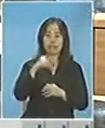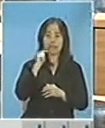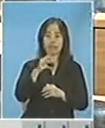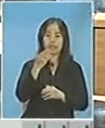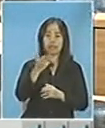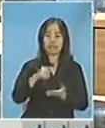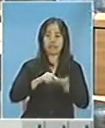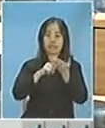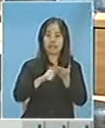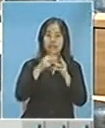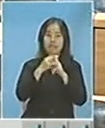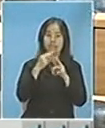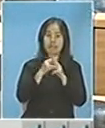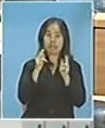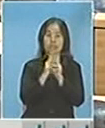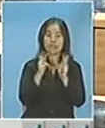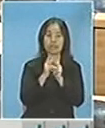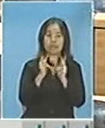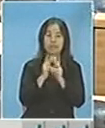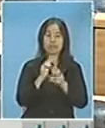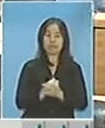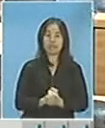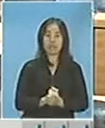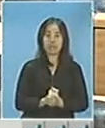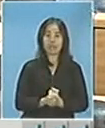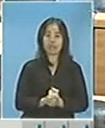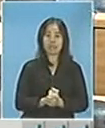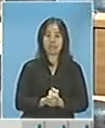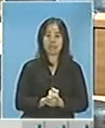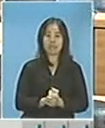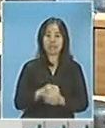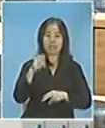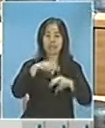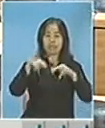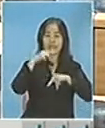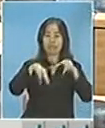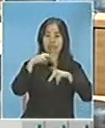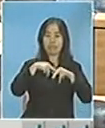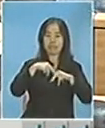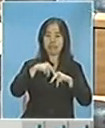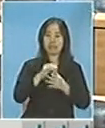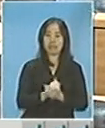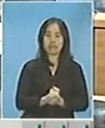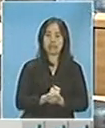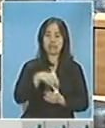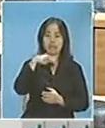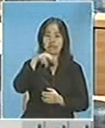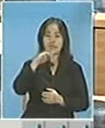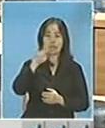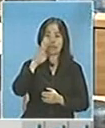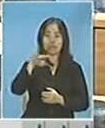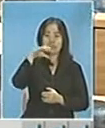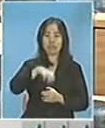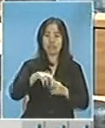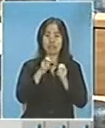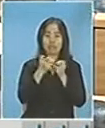สนอรายชื่อคณะกรรมการวิสามัญร่างพระราชบัญญัติราชบัณฑิตยสถานจำนวน